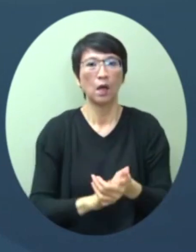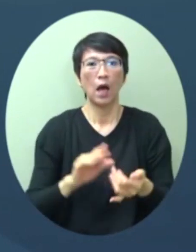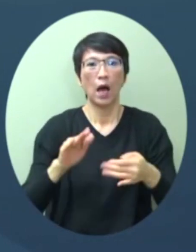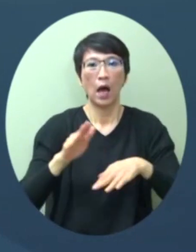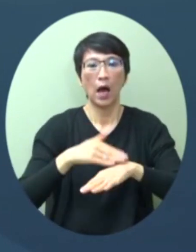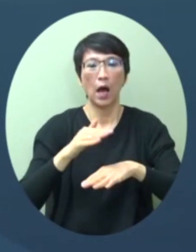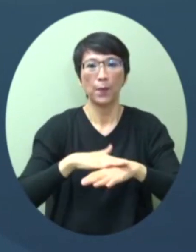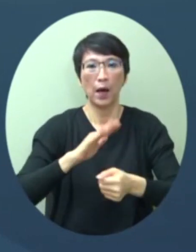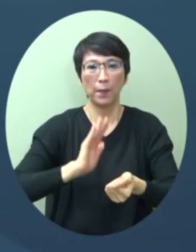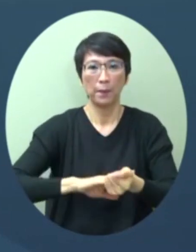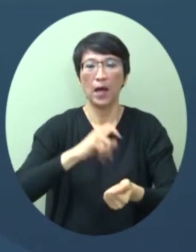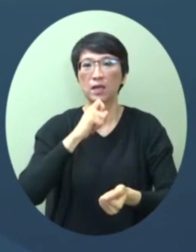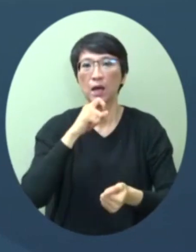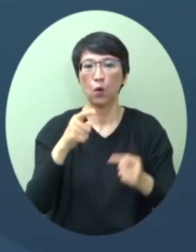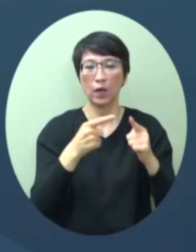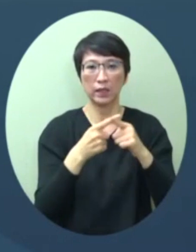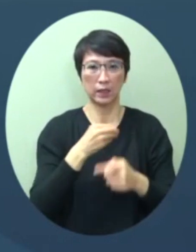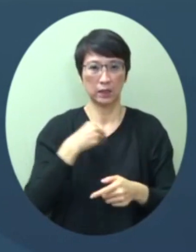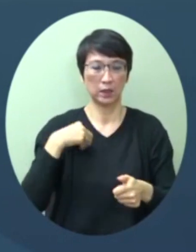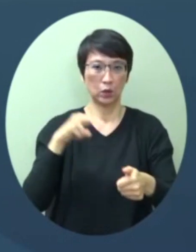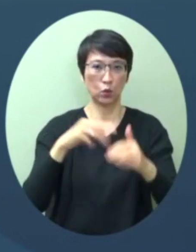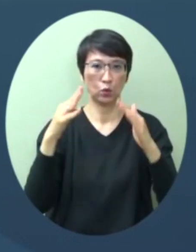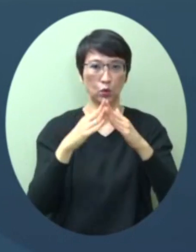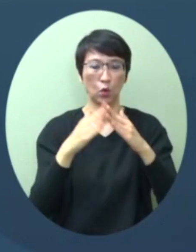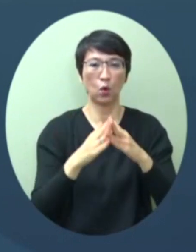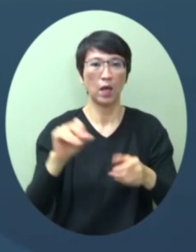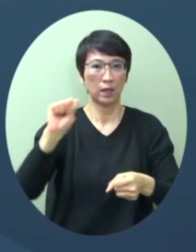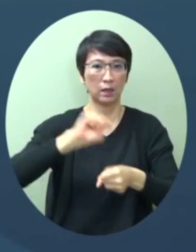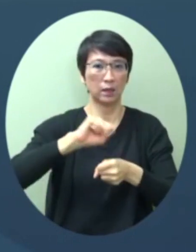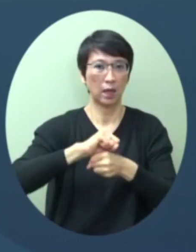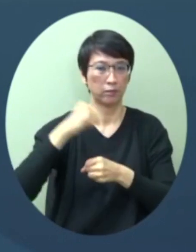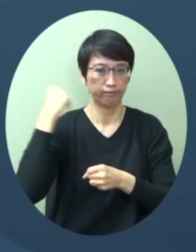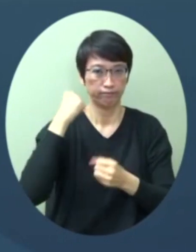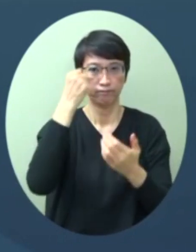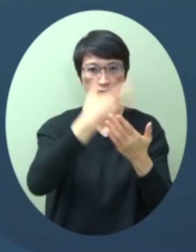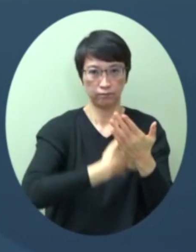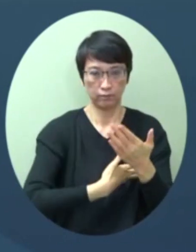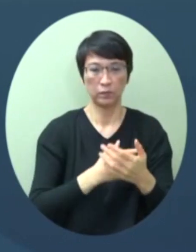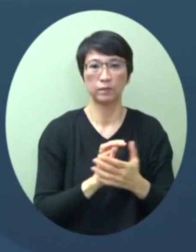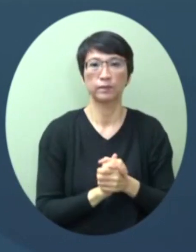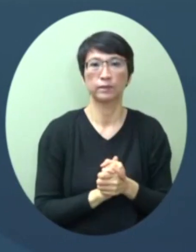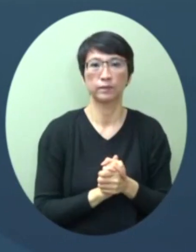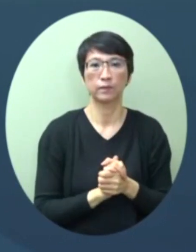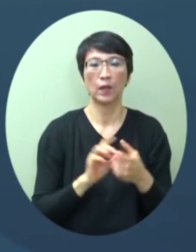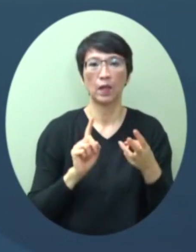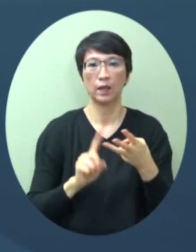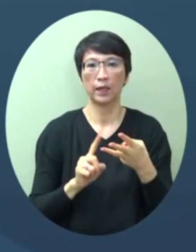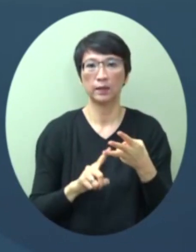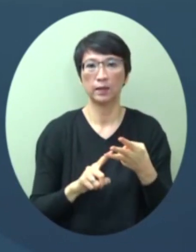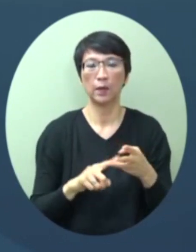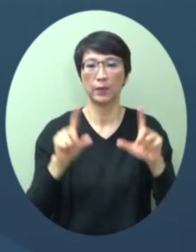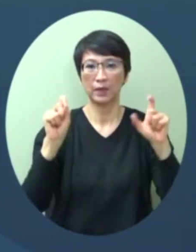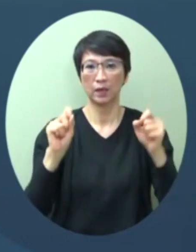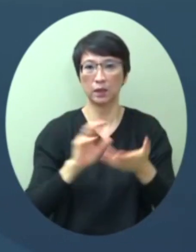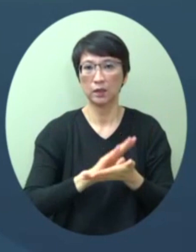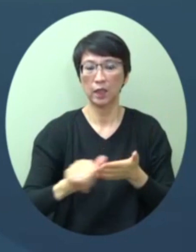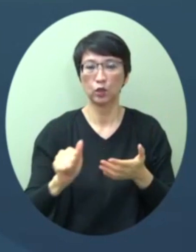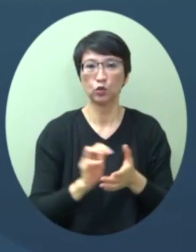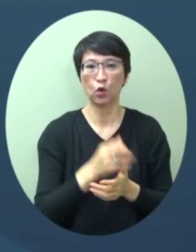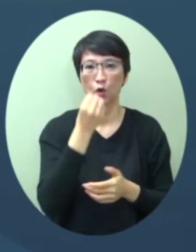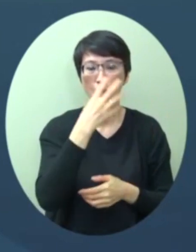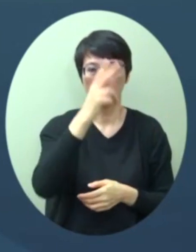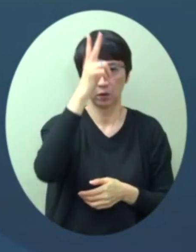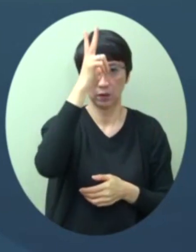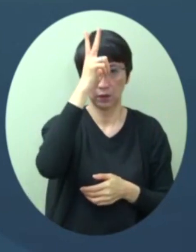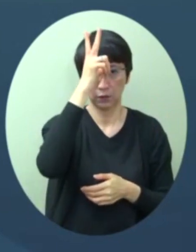医管局也会稍后推出加强的措施第三个我需要澄清的是特区